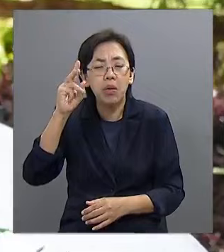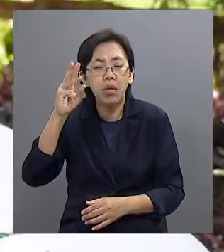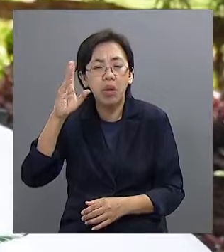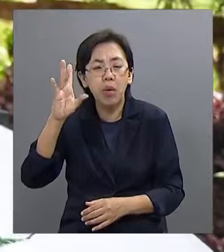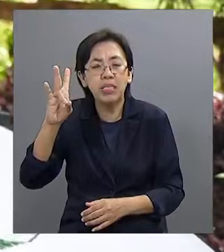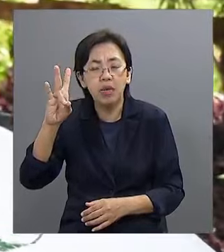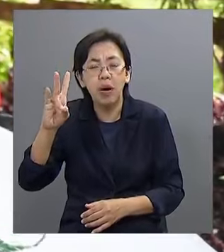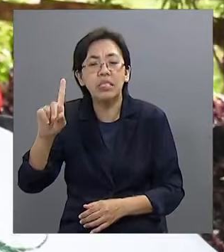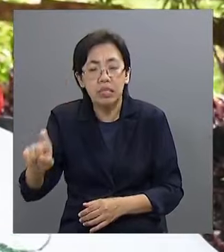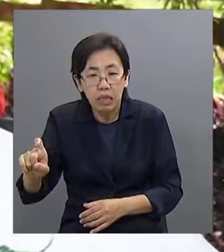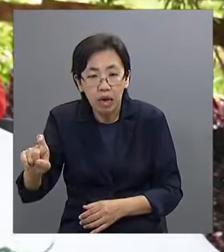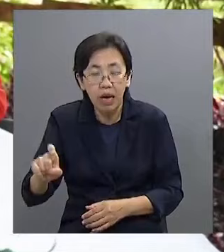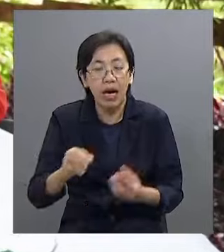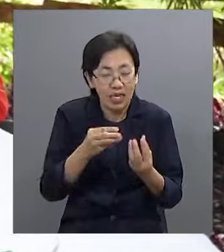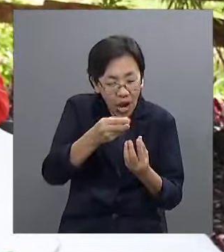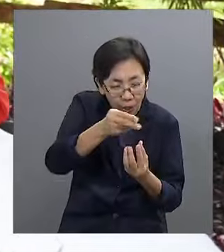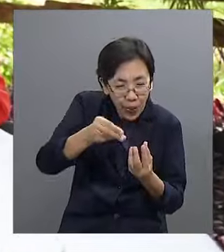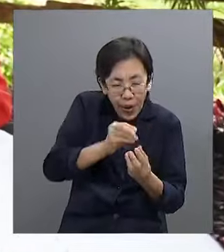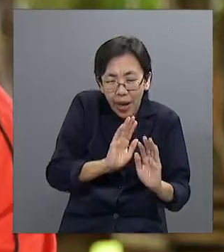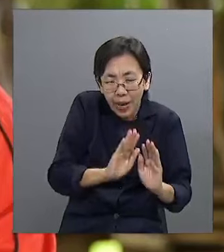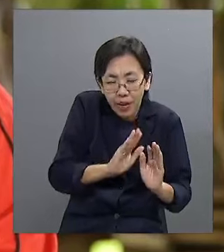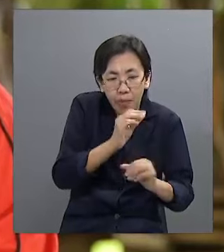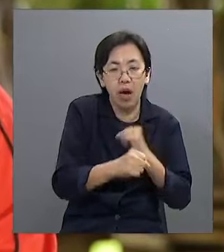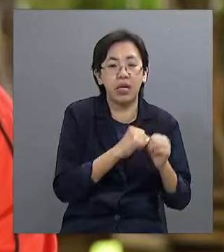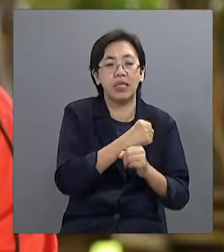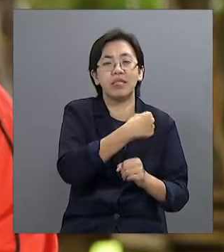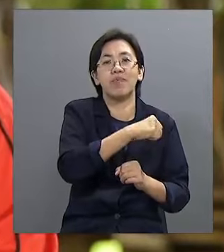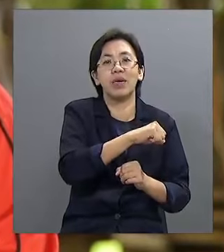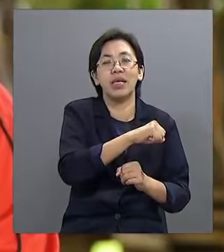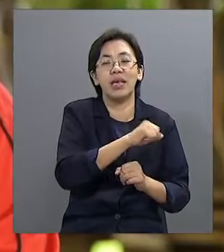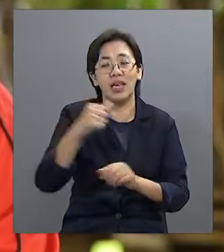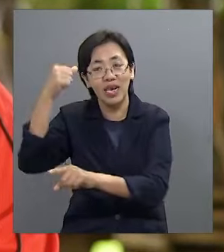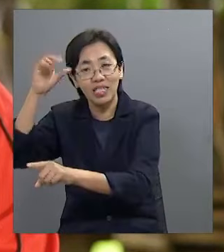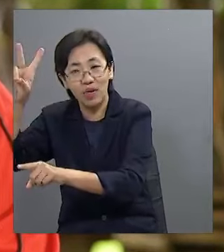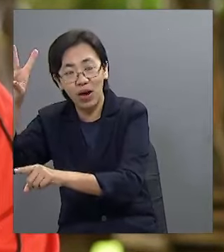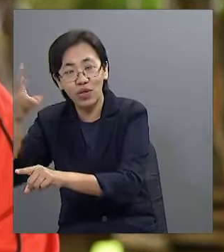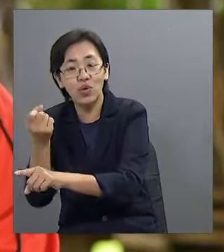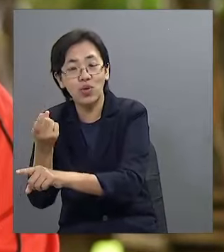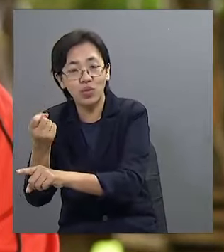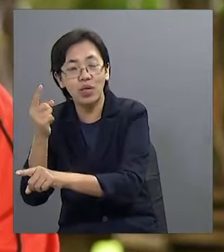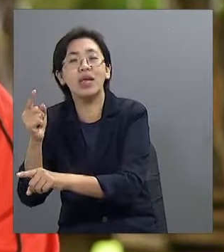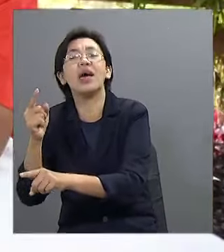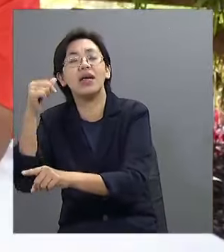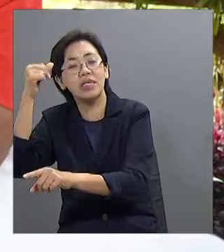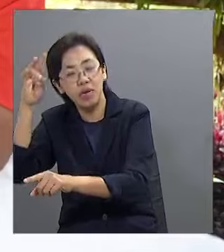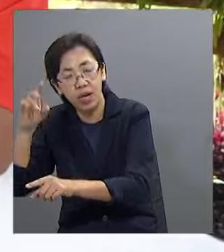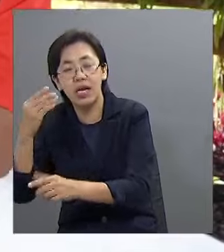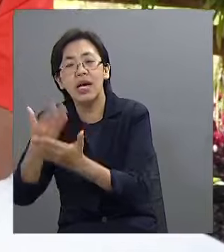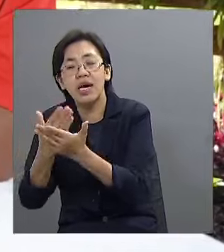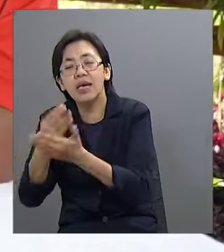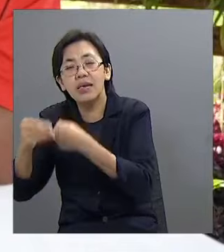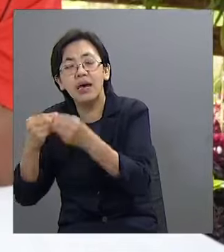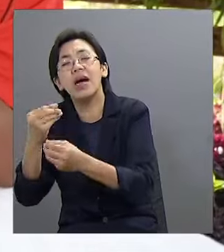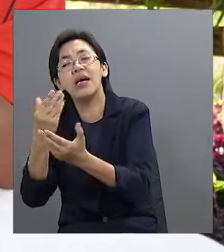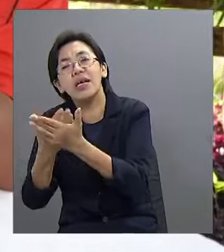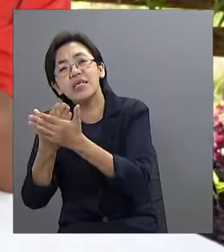างเงี้ย อันนี้7วันอันนี้10ปีอันนี้ถ้าเป็นดอกสวยก็ขายได้ประมาณ 3-4 บาทแต่ถ้าเป็นสตับก็ได้ประม